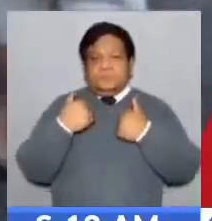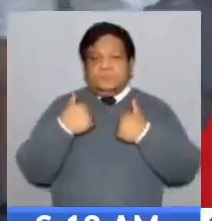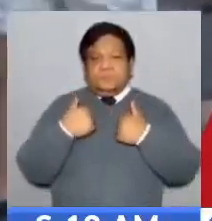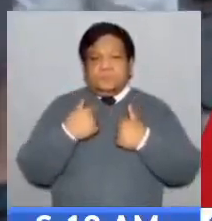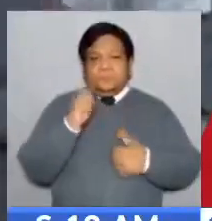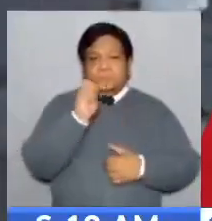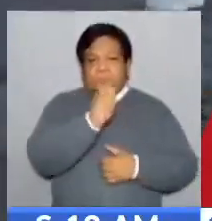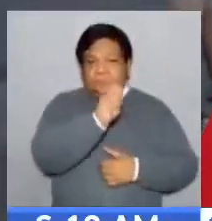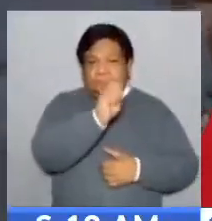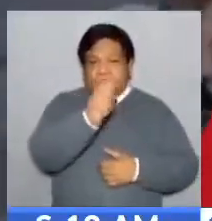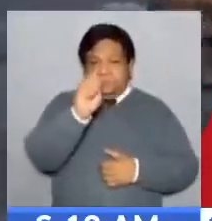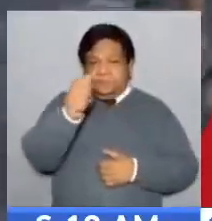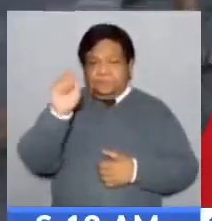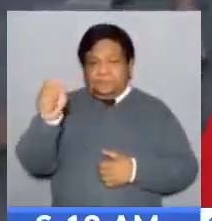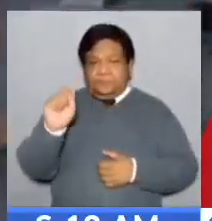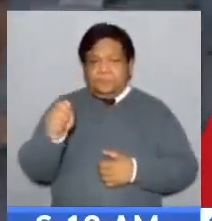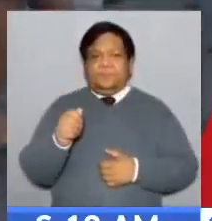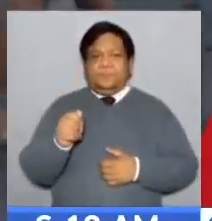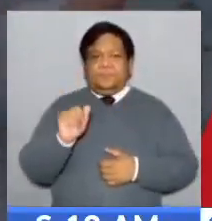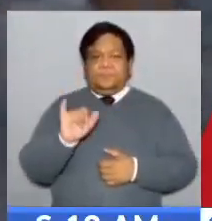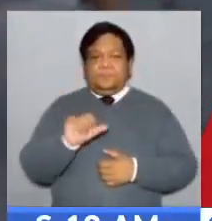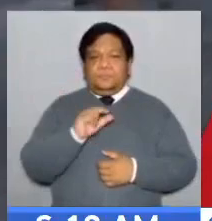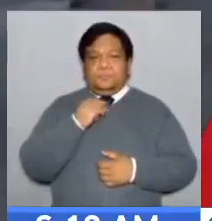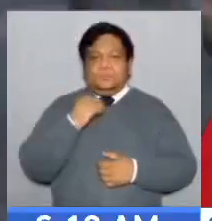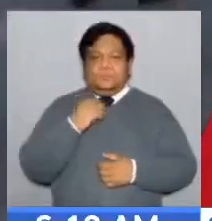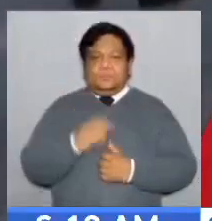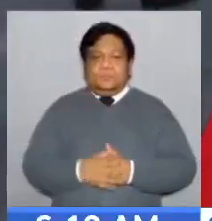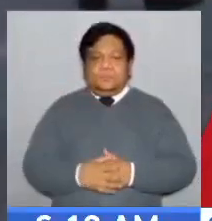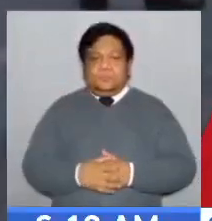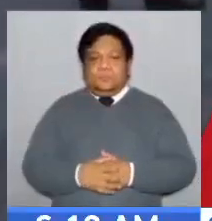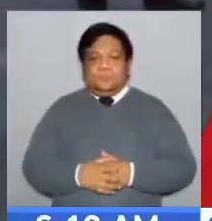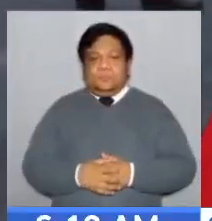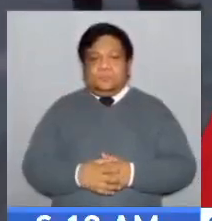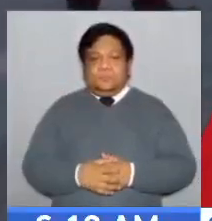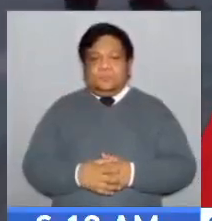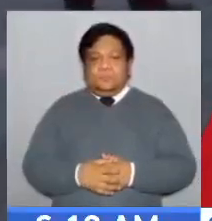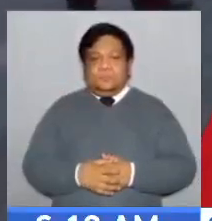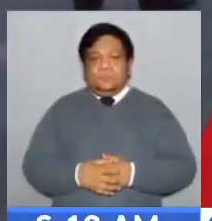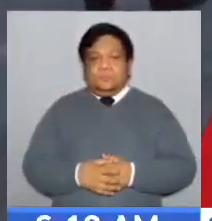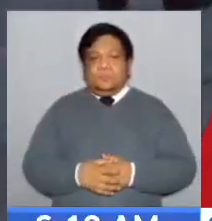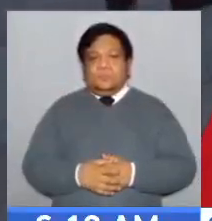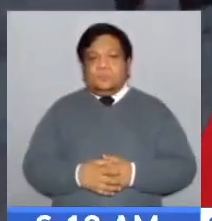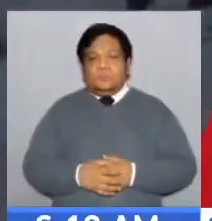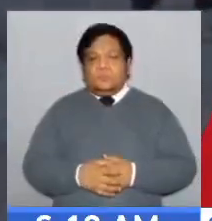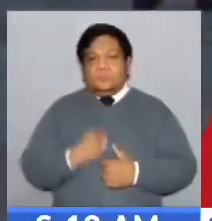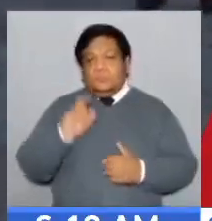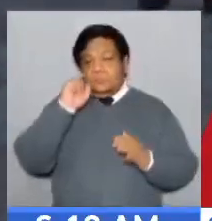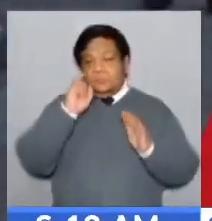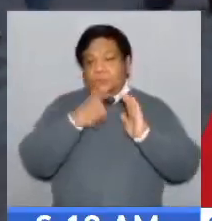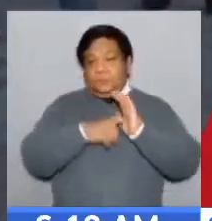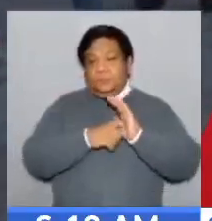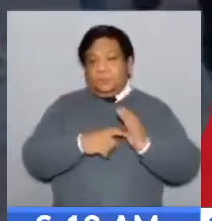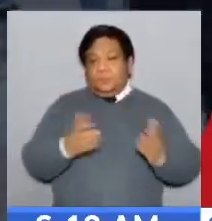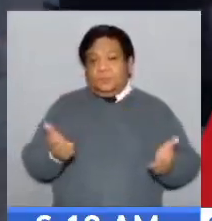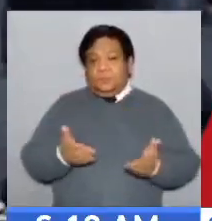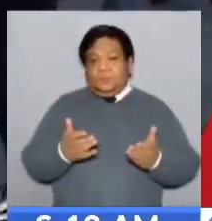pagbabindisyon, pagbabasbas yung pare. At napansin nyo namin dito na ito kasi nasa tapat mismo ng Police Station 3.